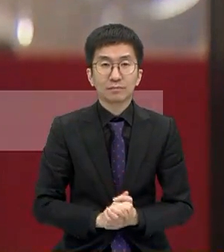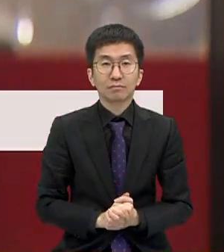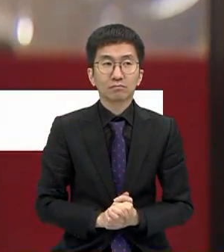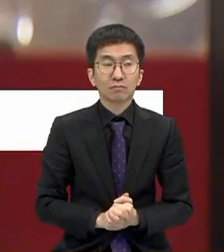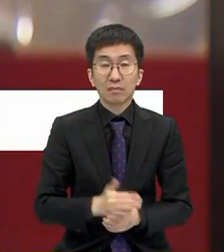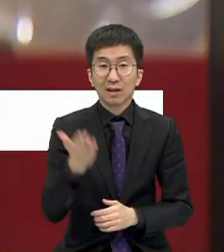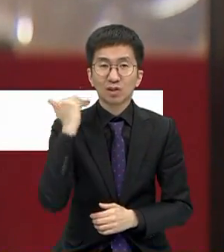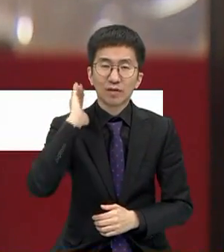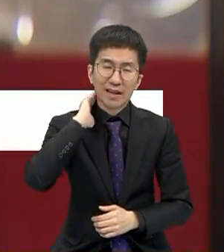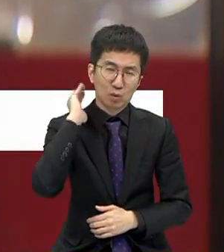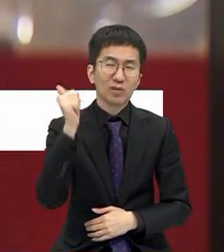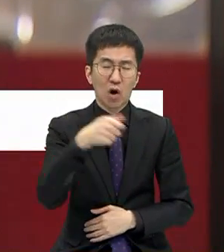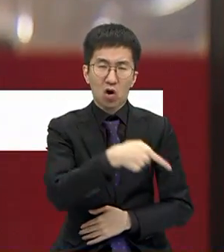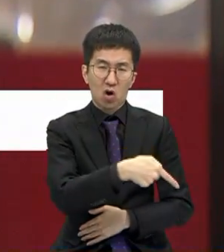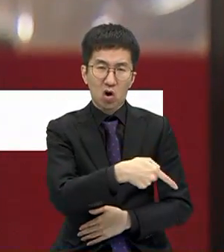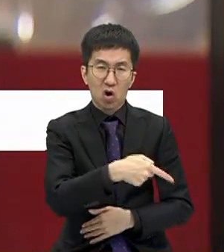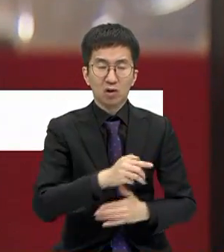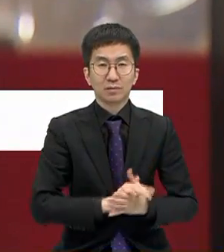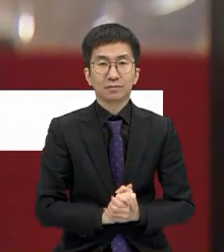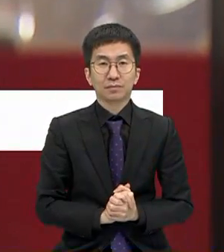전직 대통령이시니까